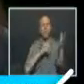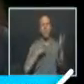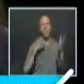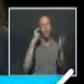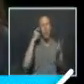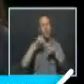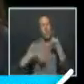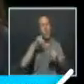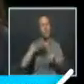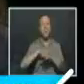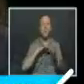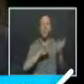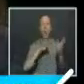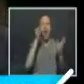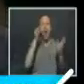לא מבחינים